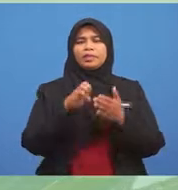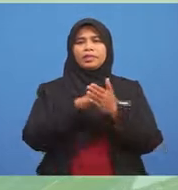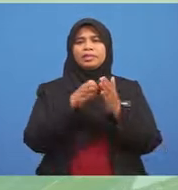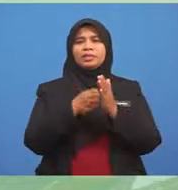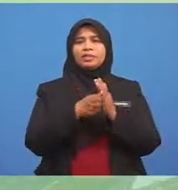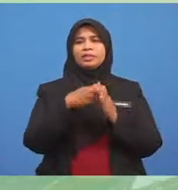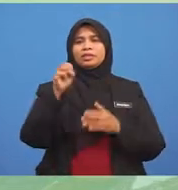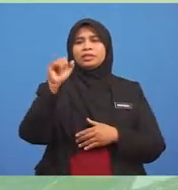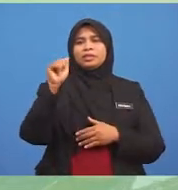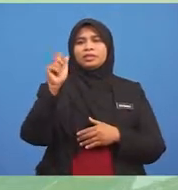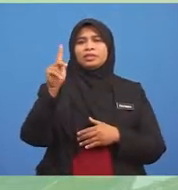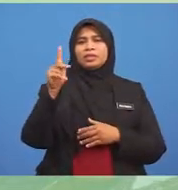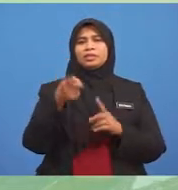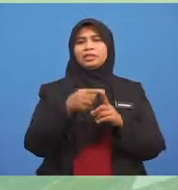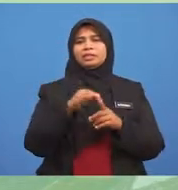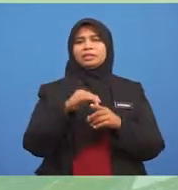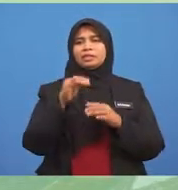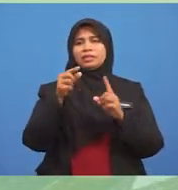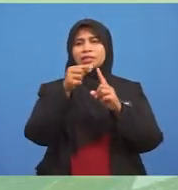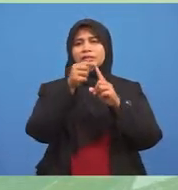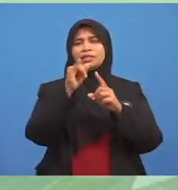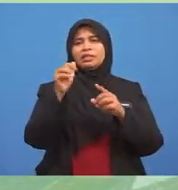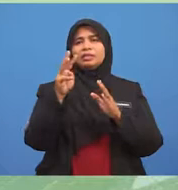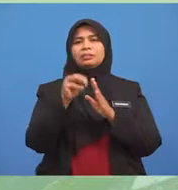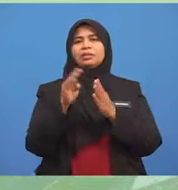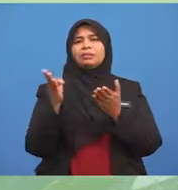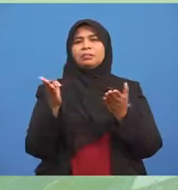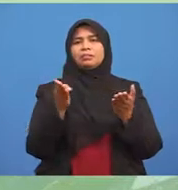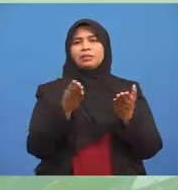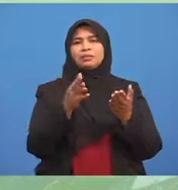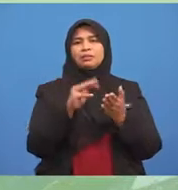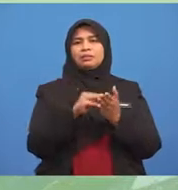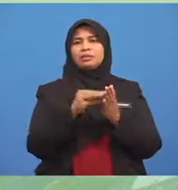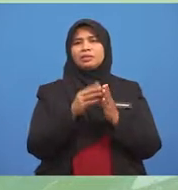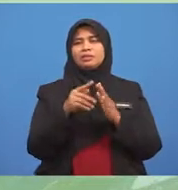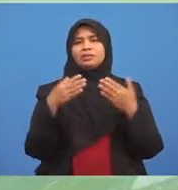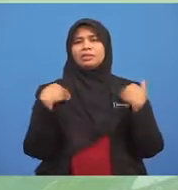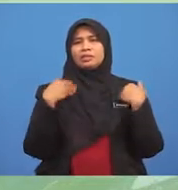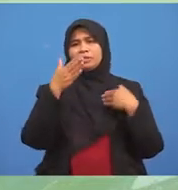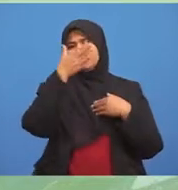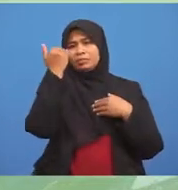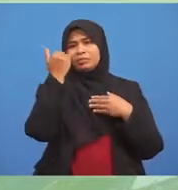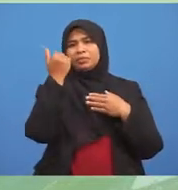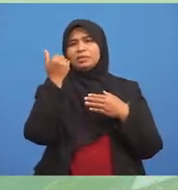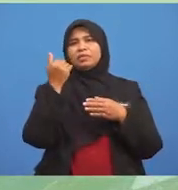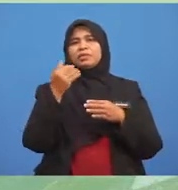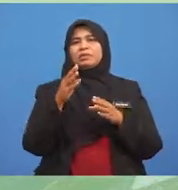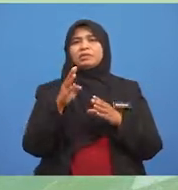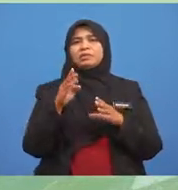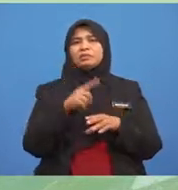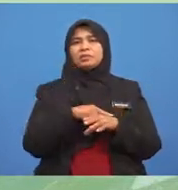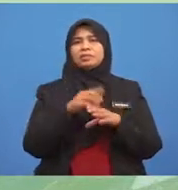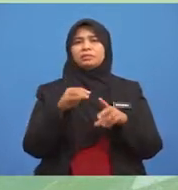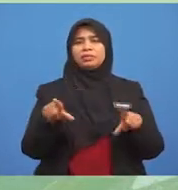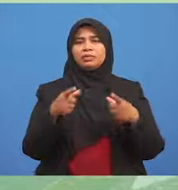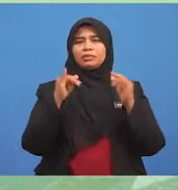Pengertian syak dari segi istilah ialah keadaan terlupa atau terlalai semasa melakukan